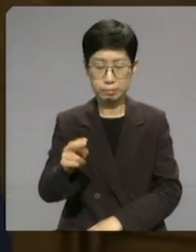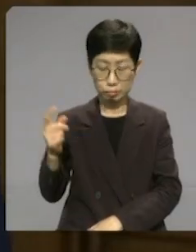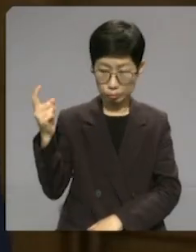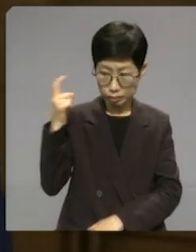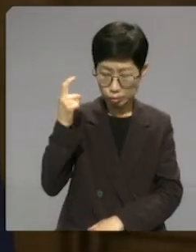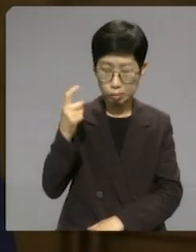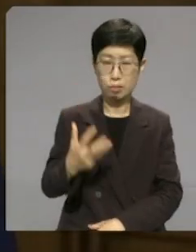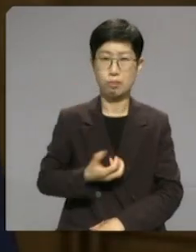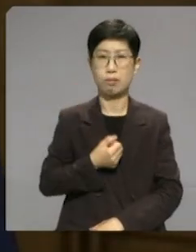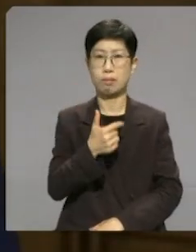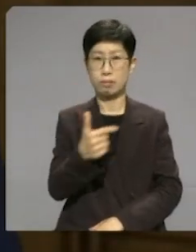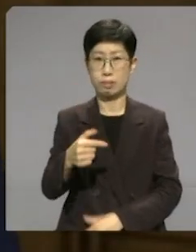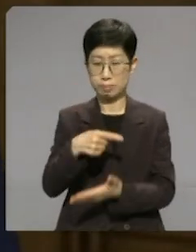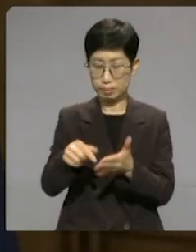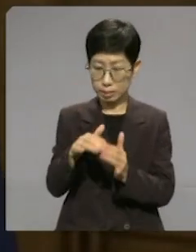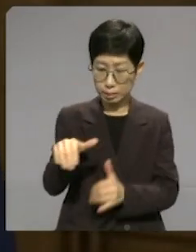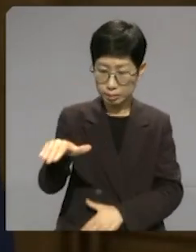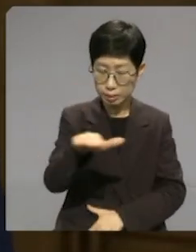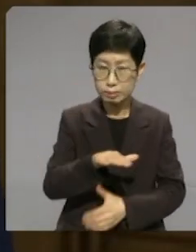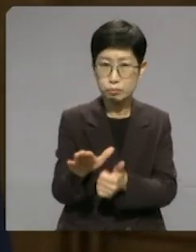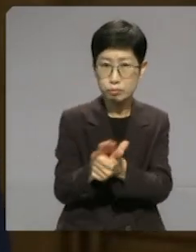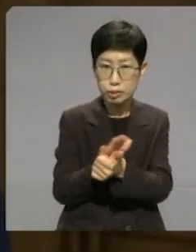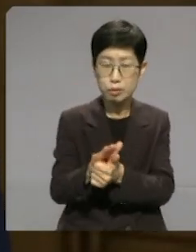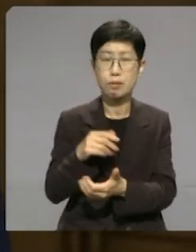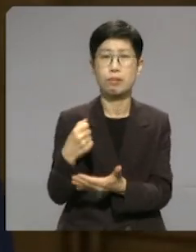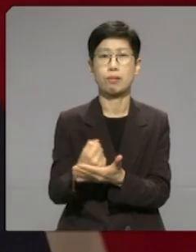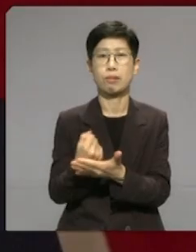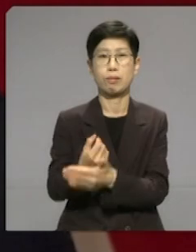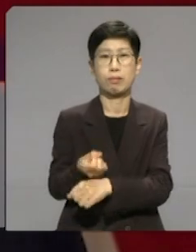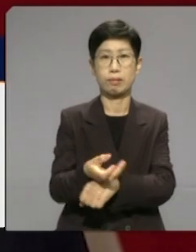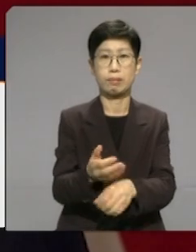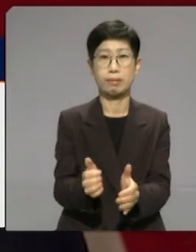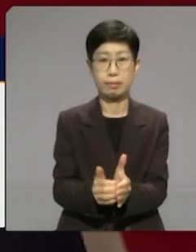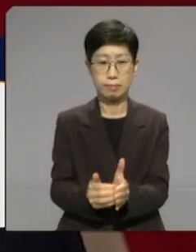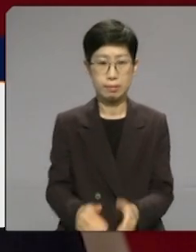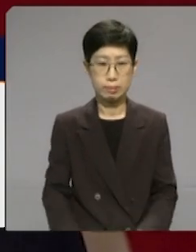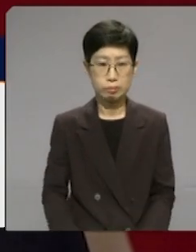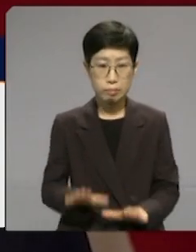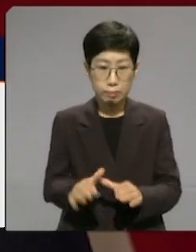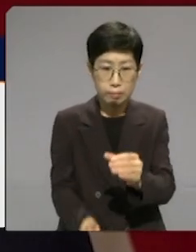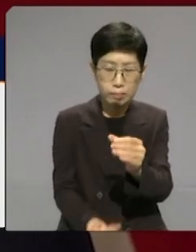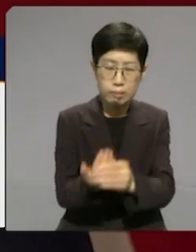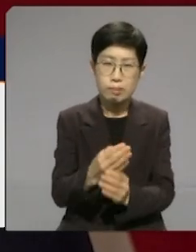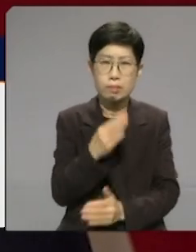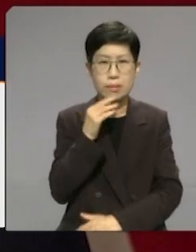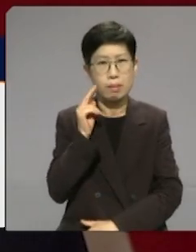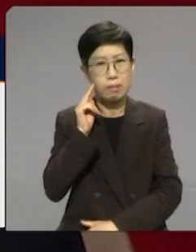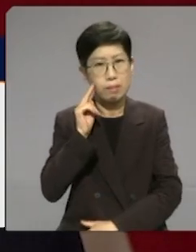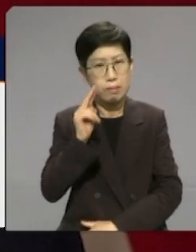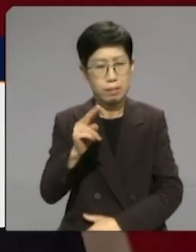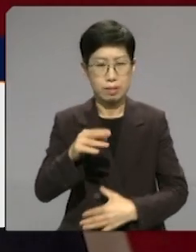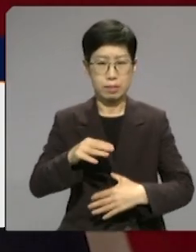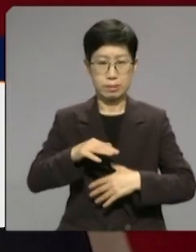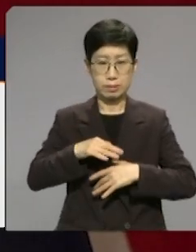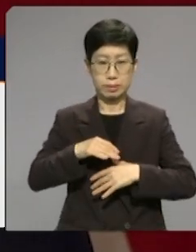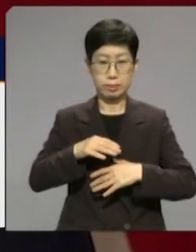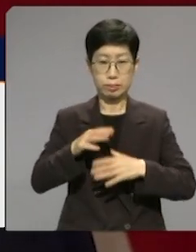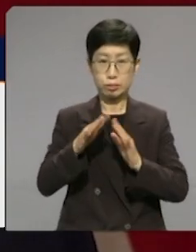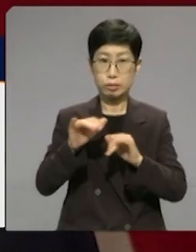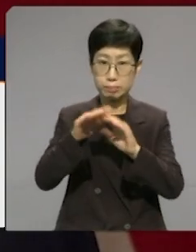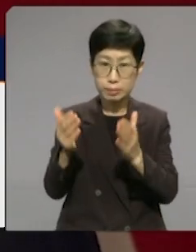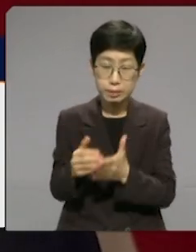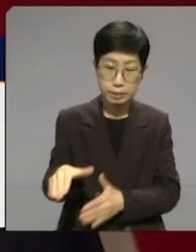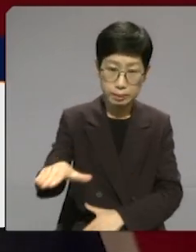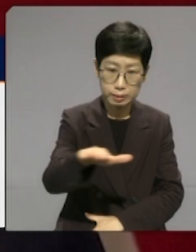받았다며 피해자들의 위로와 애도를 보냈습니다. The events today are just truly awful.